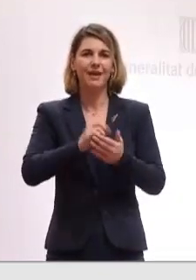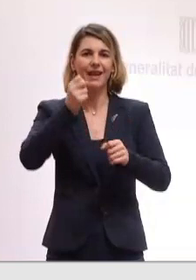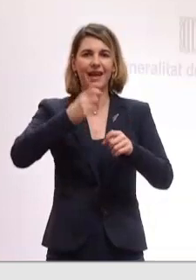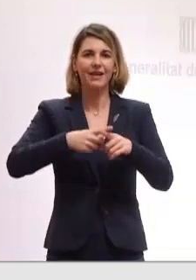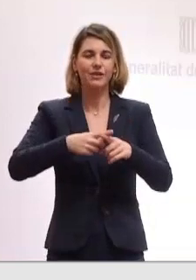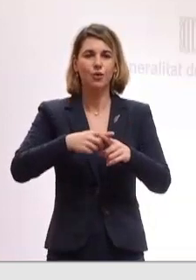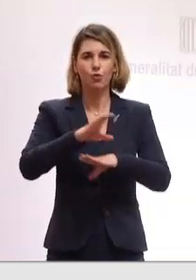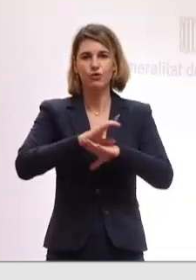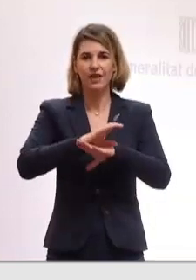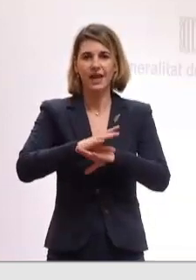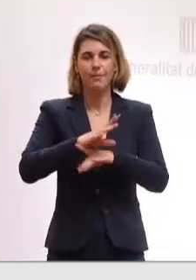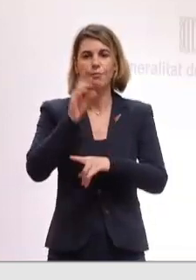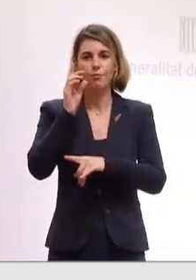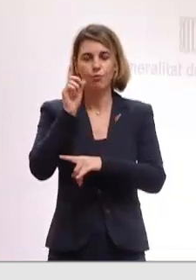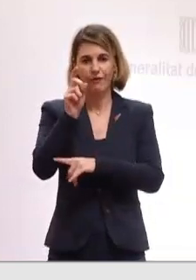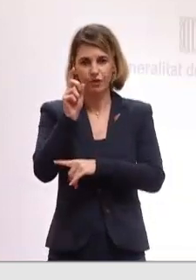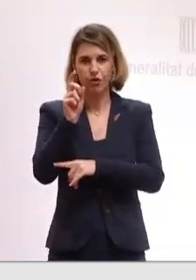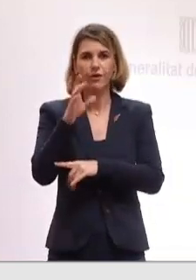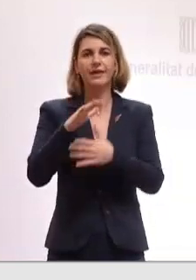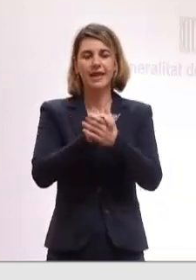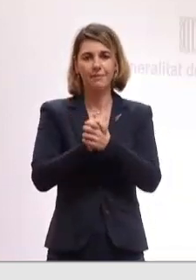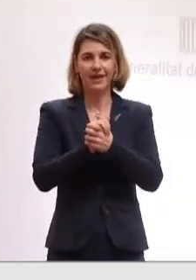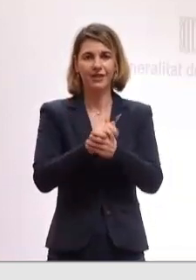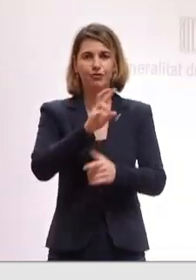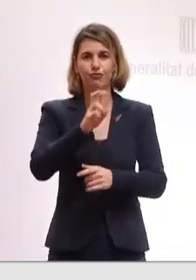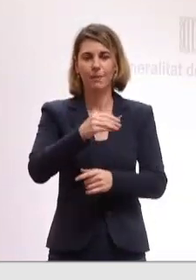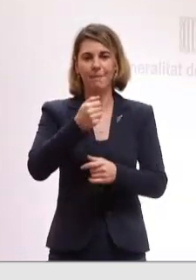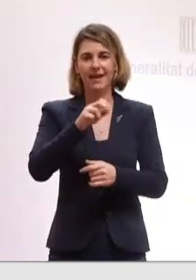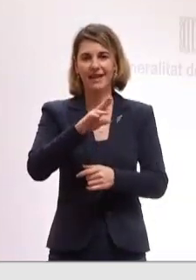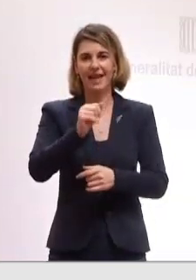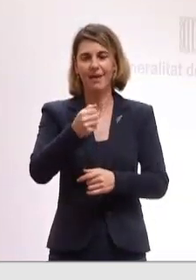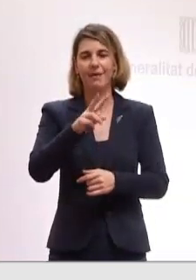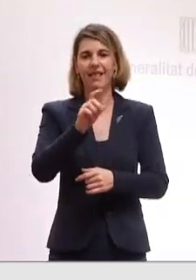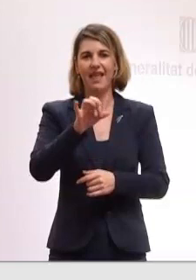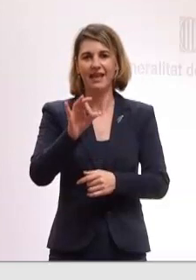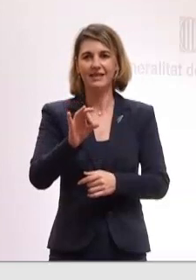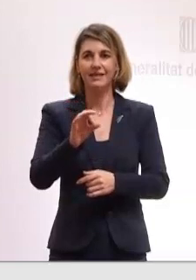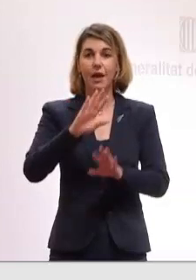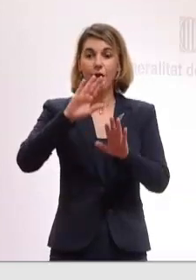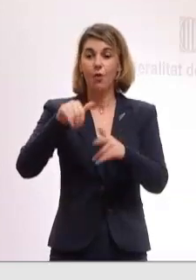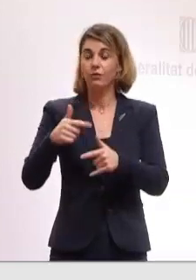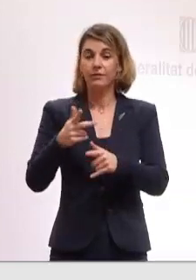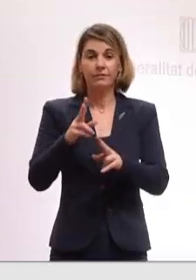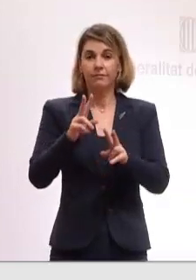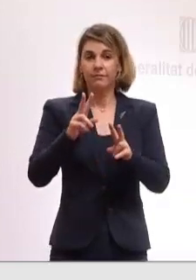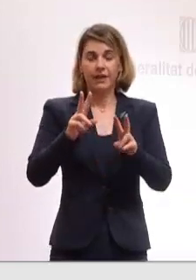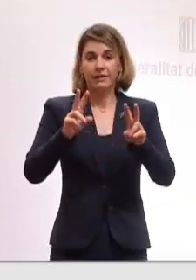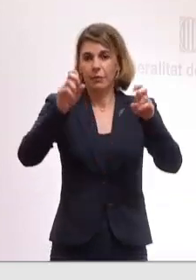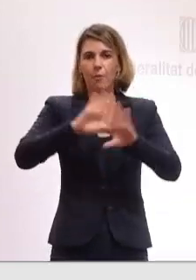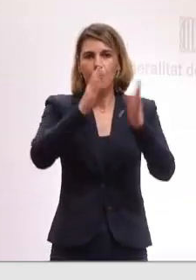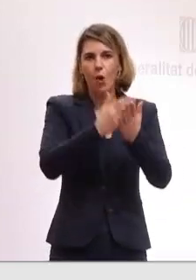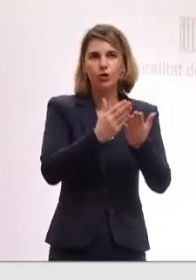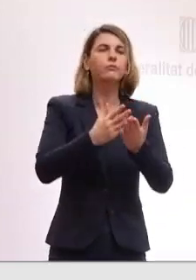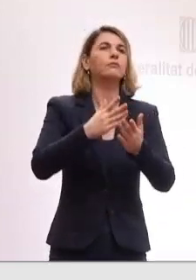l'exconseller, professor i amic Josep Maria Vallès. Des de les seves múltiples vessants en el món institucional, polític i